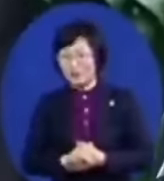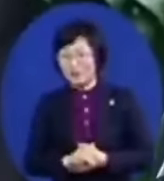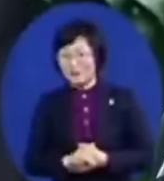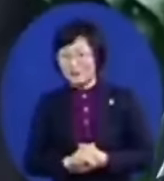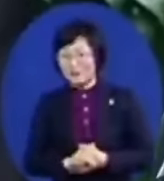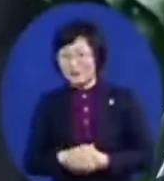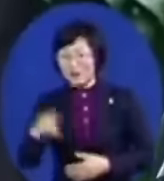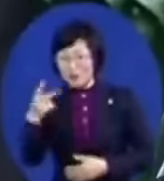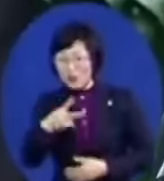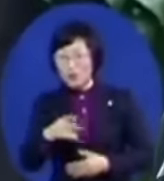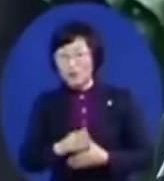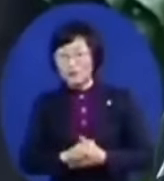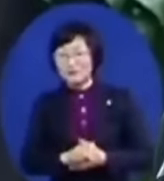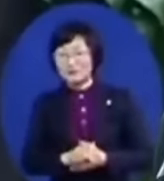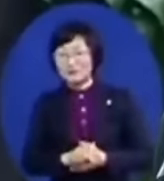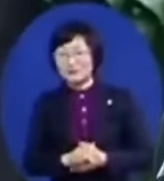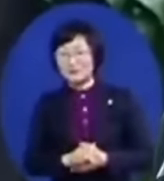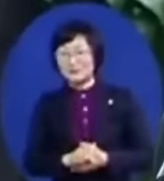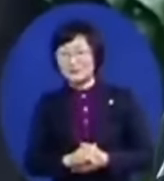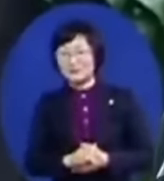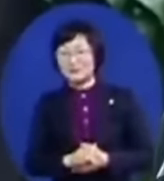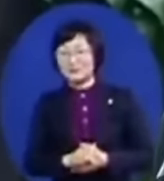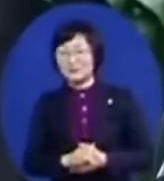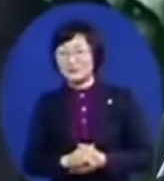그 다음 또